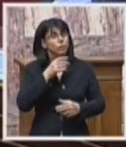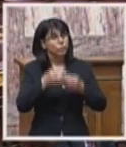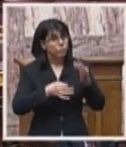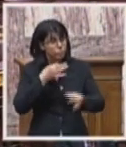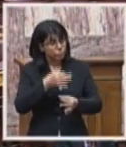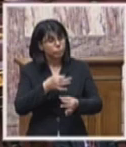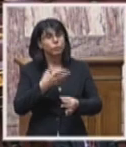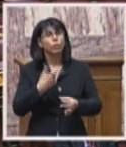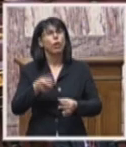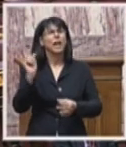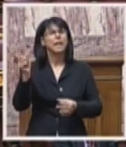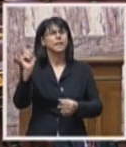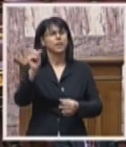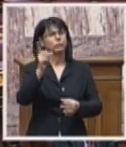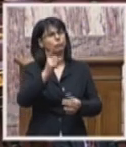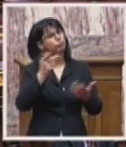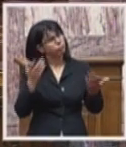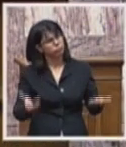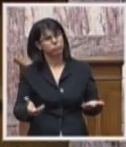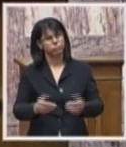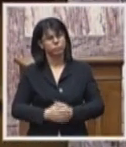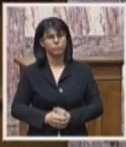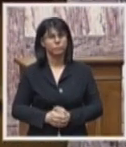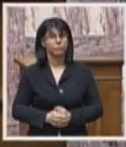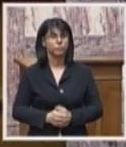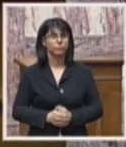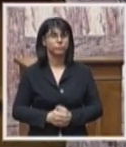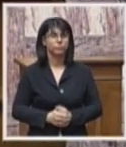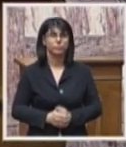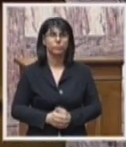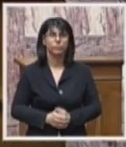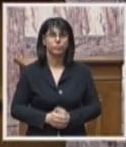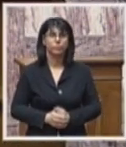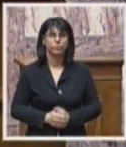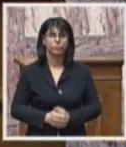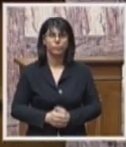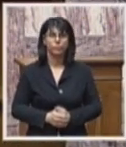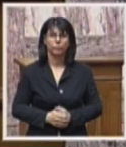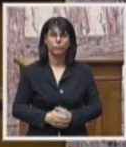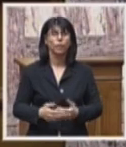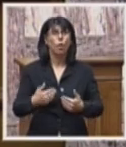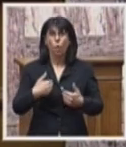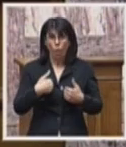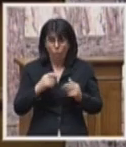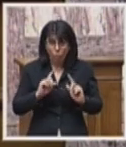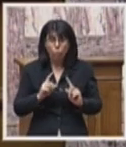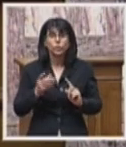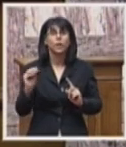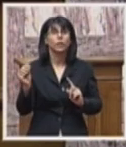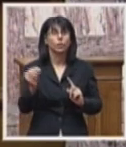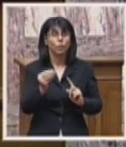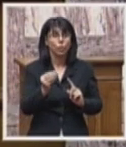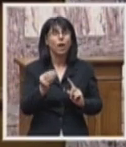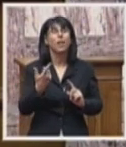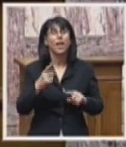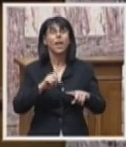κριτική όποια θέλετε στην κυβέρνηση. Όχι εγώ, όχι το κοινοβούλιο, αλλά πιστεύω και ο